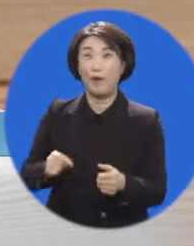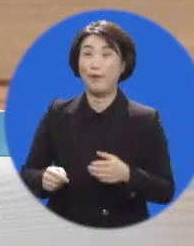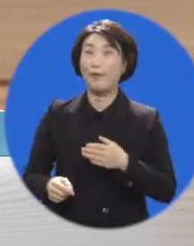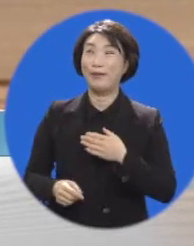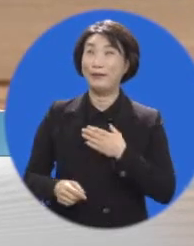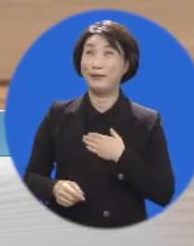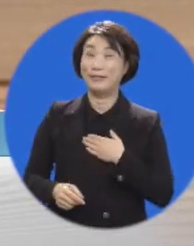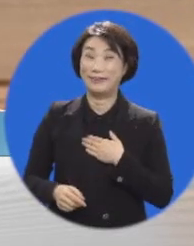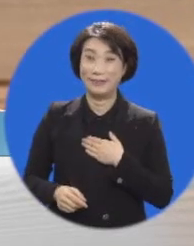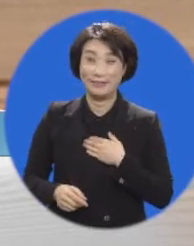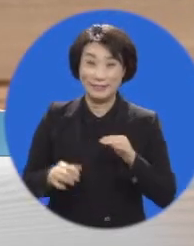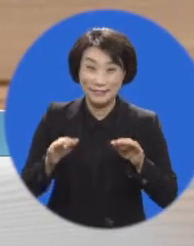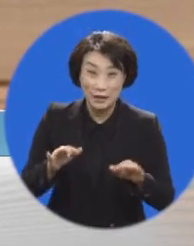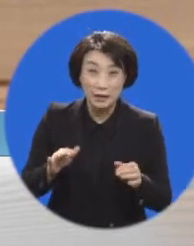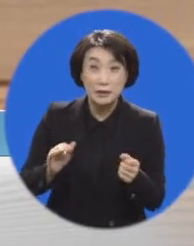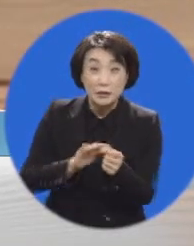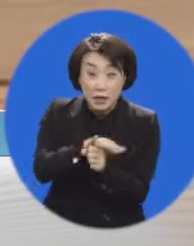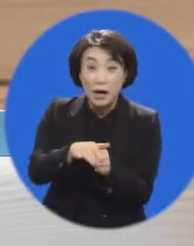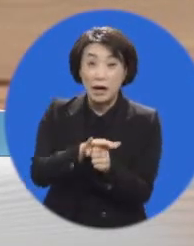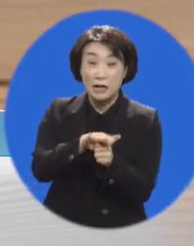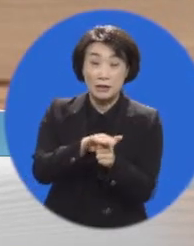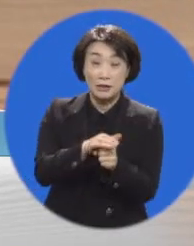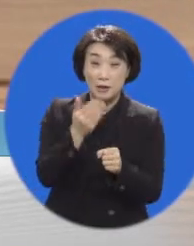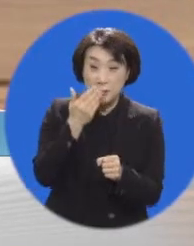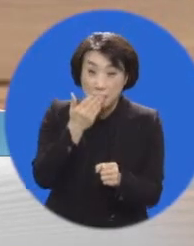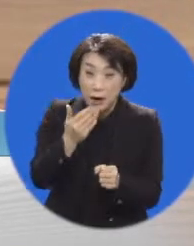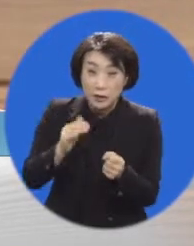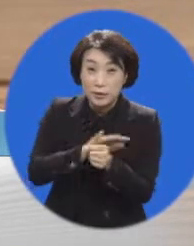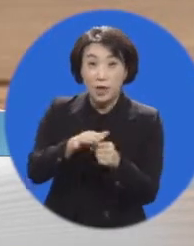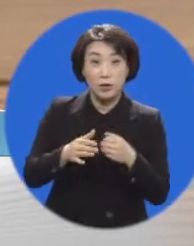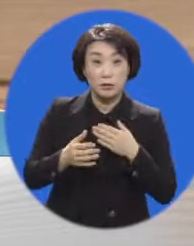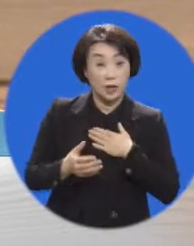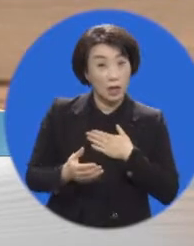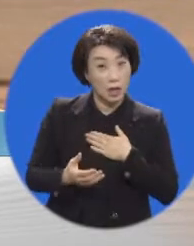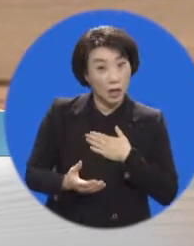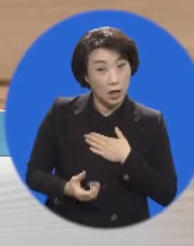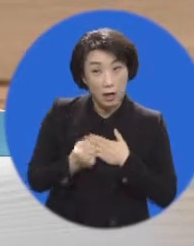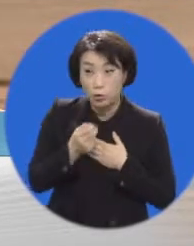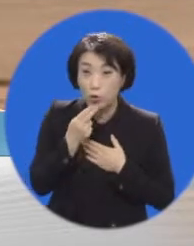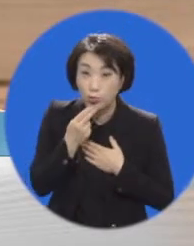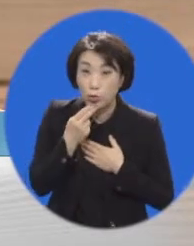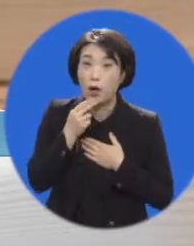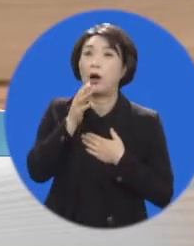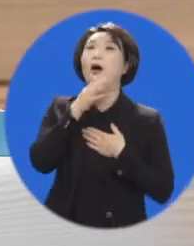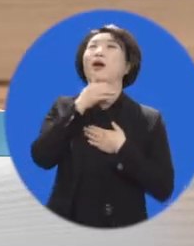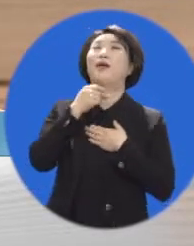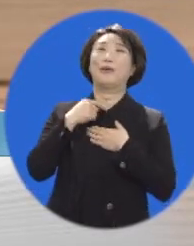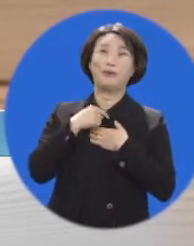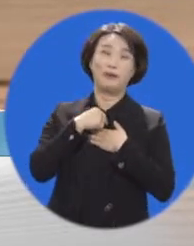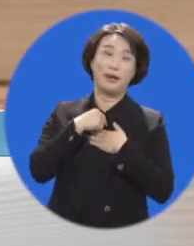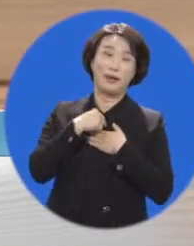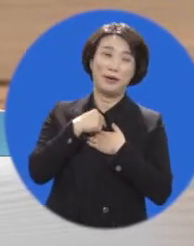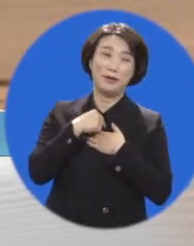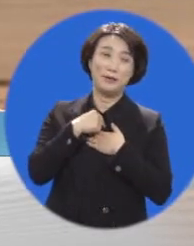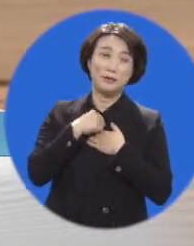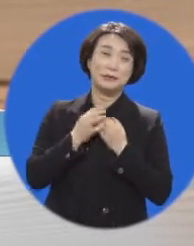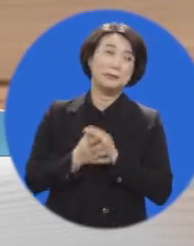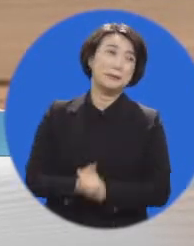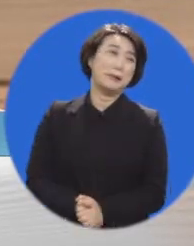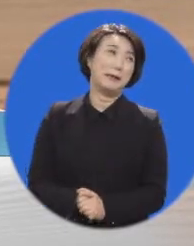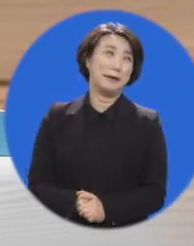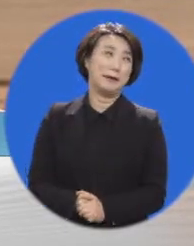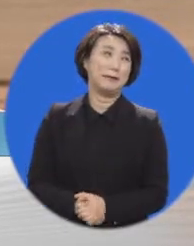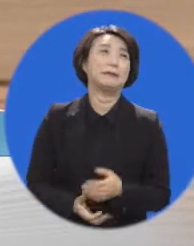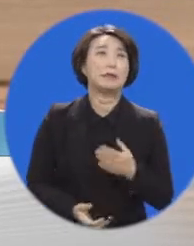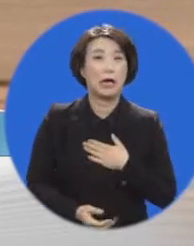벌써 사랑할 수 있는 사랑이 없다면, 아, 나는